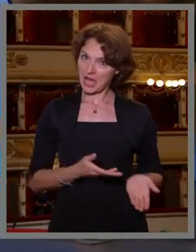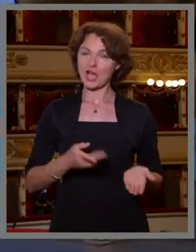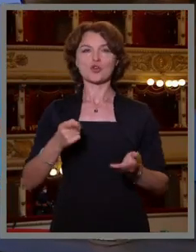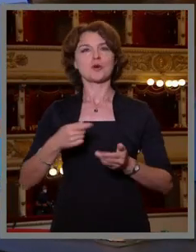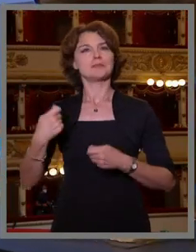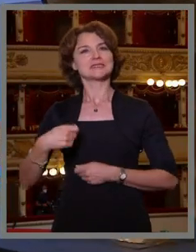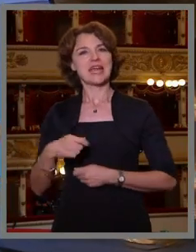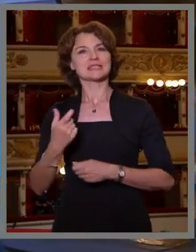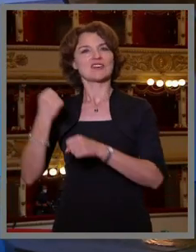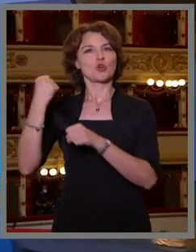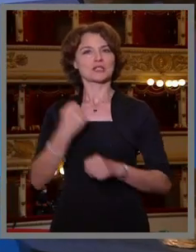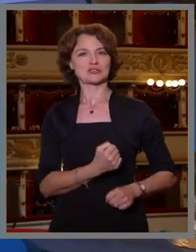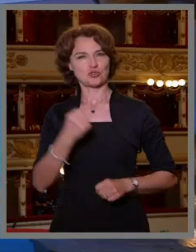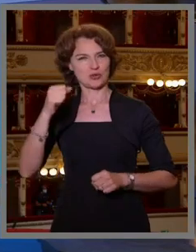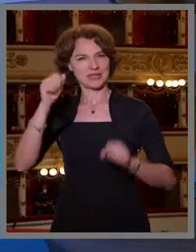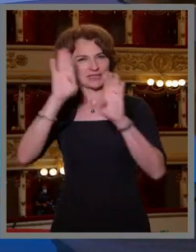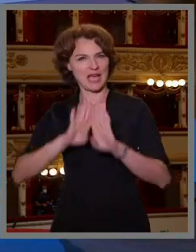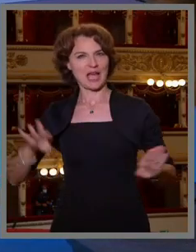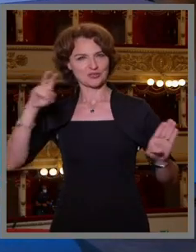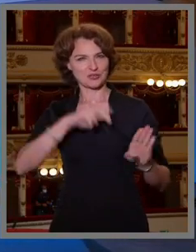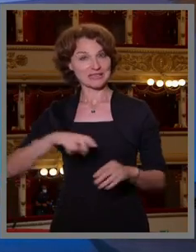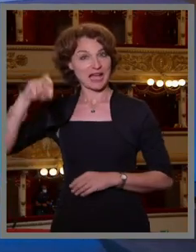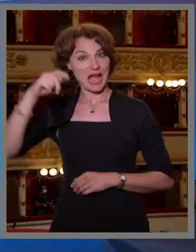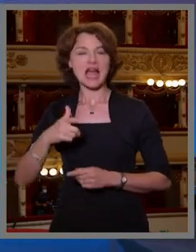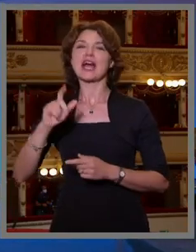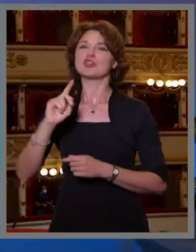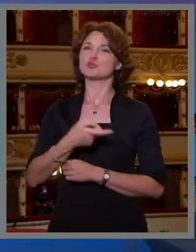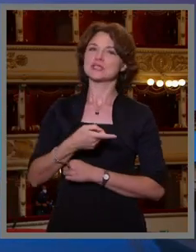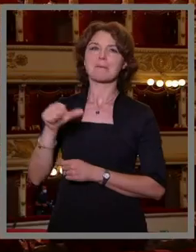scala giuseppe sala a salire sul palco